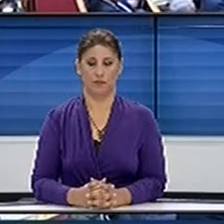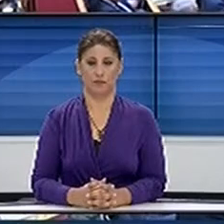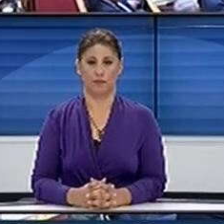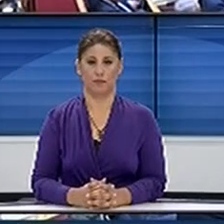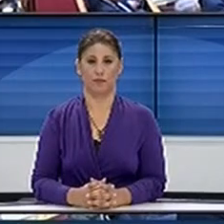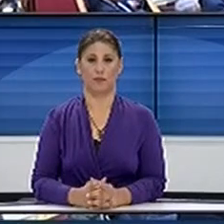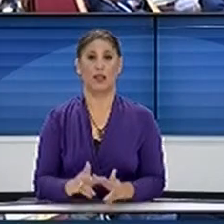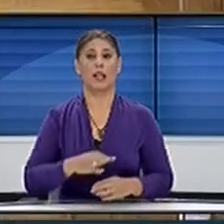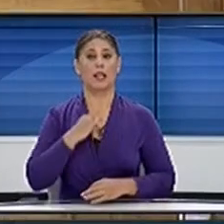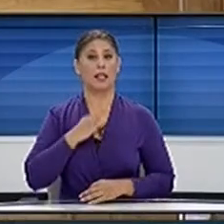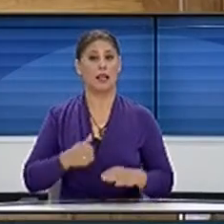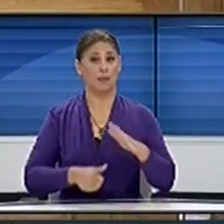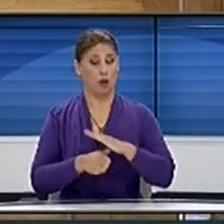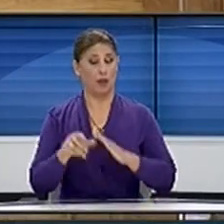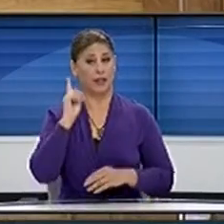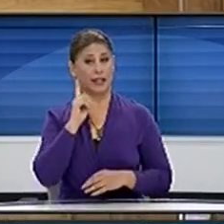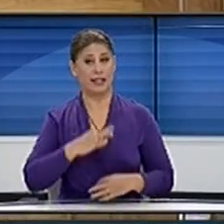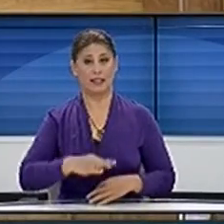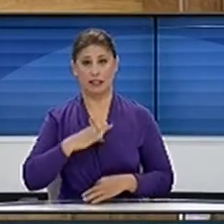Κύριε Πρόεδρε, κυρίες και κύριοι βουλευτές,